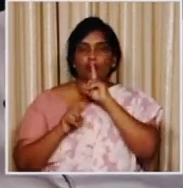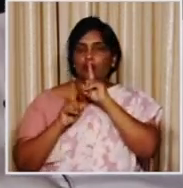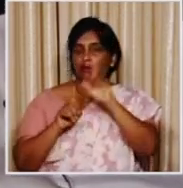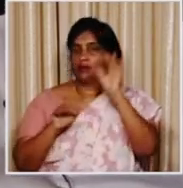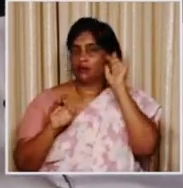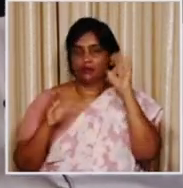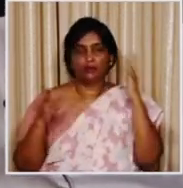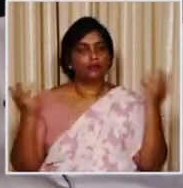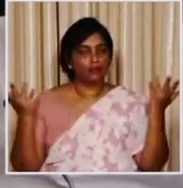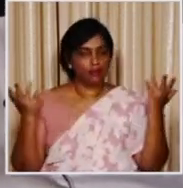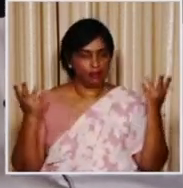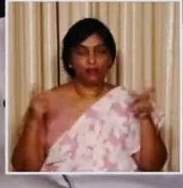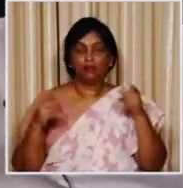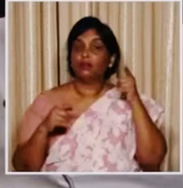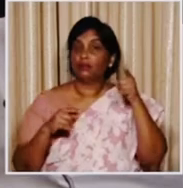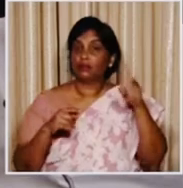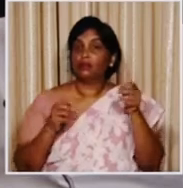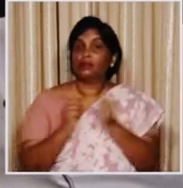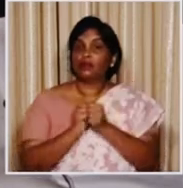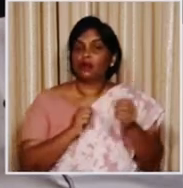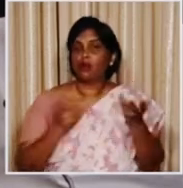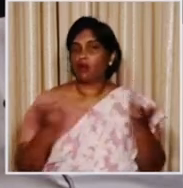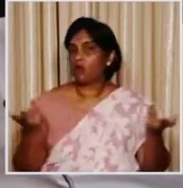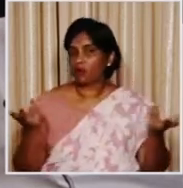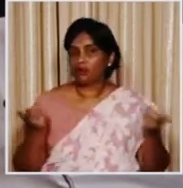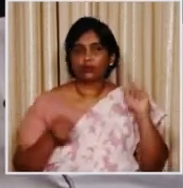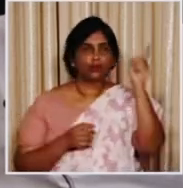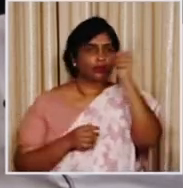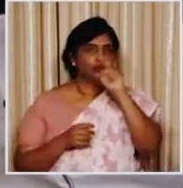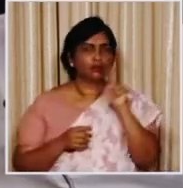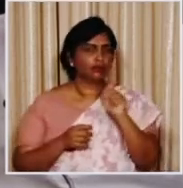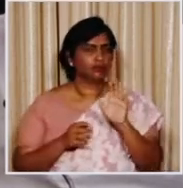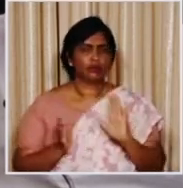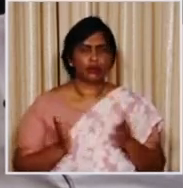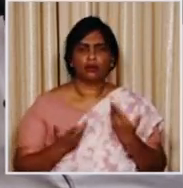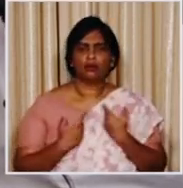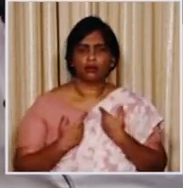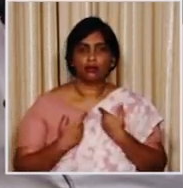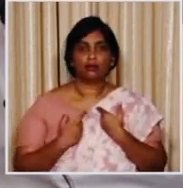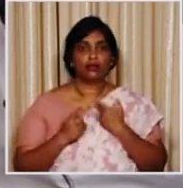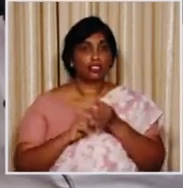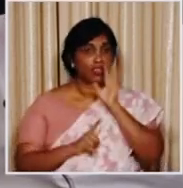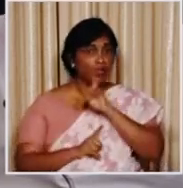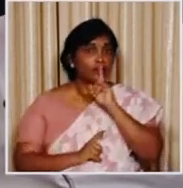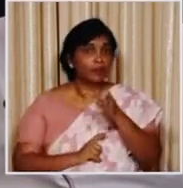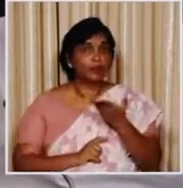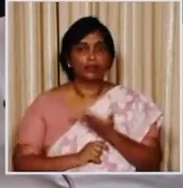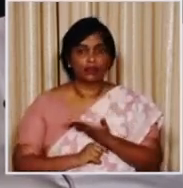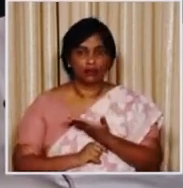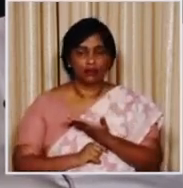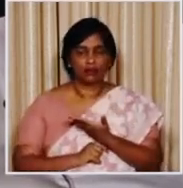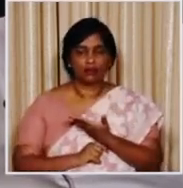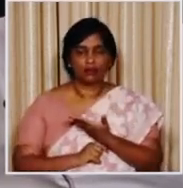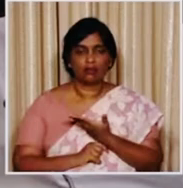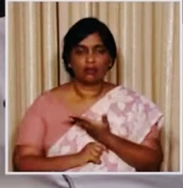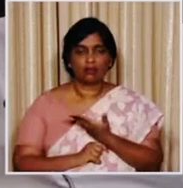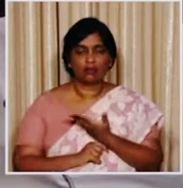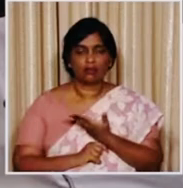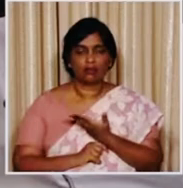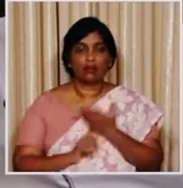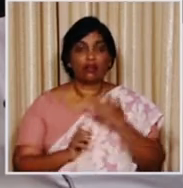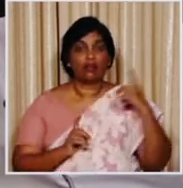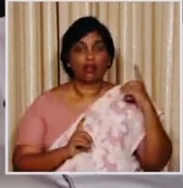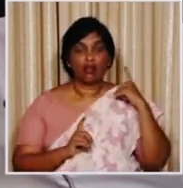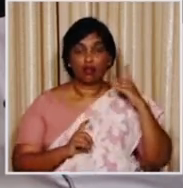නැහැ. එතකොට ඒගොල්ලෝ කළේ මොකද්ද කියන එක ප්‍රශ්නයක්. මෙතුමා කියන්නේ, මෙතුමා